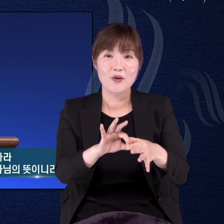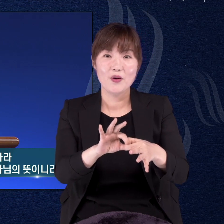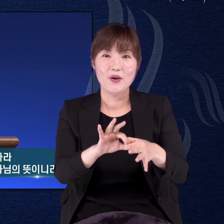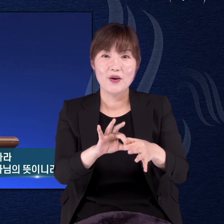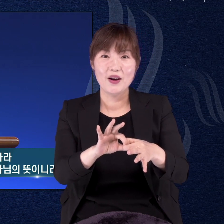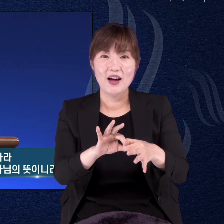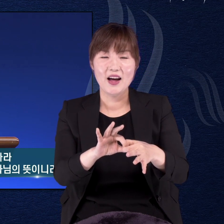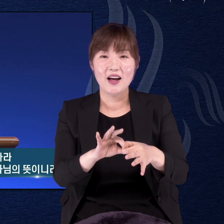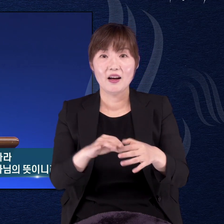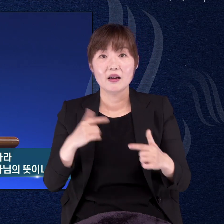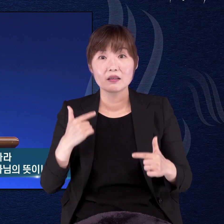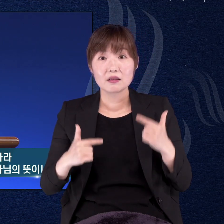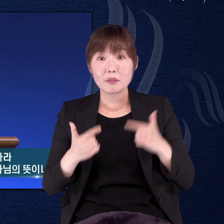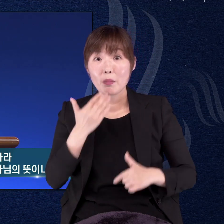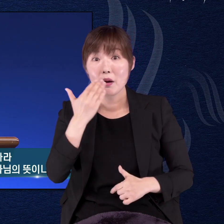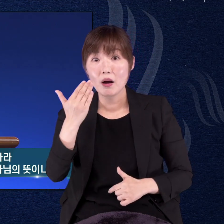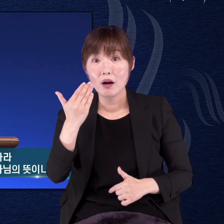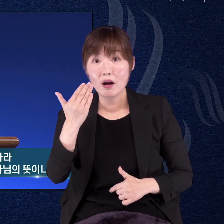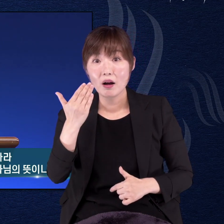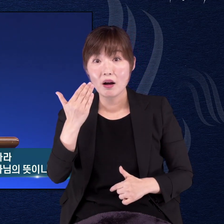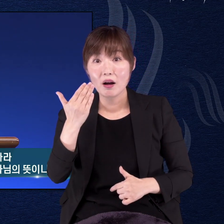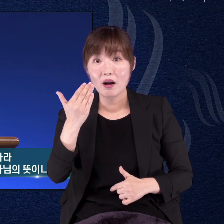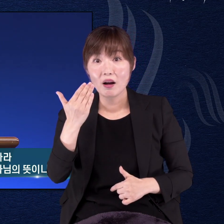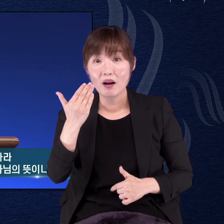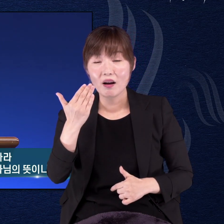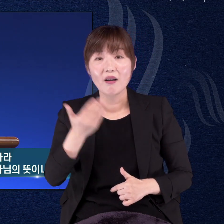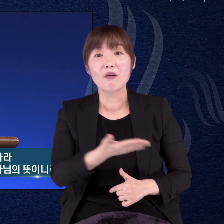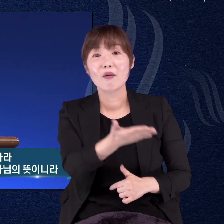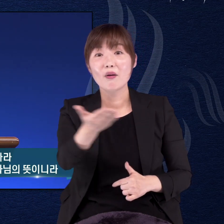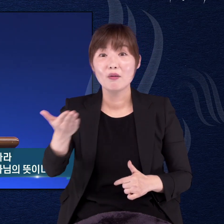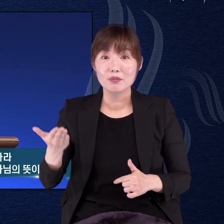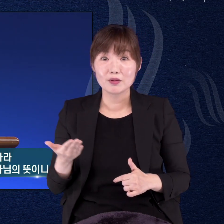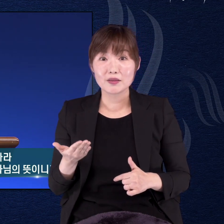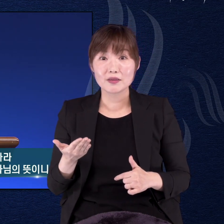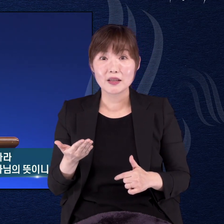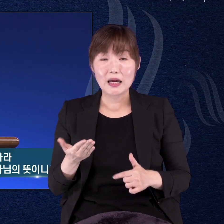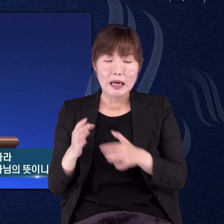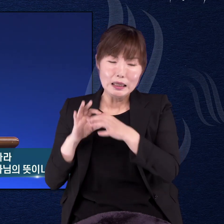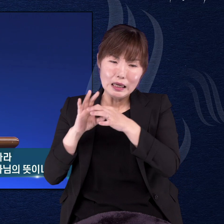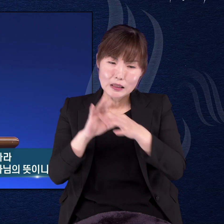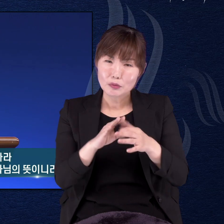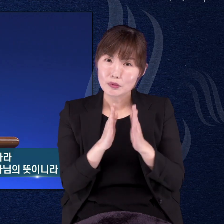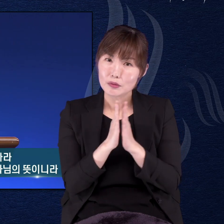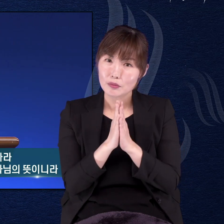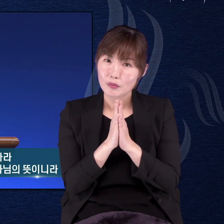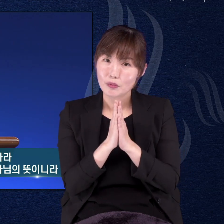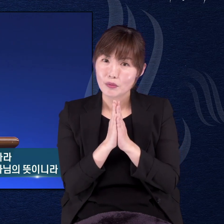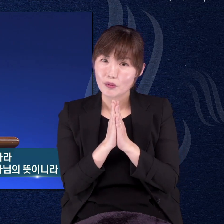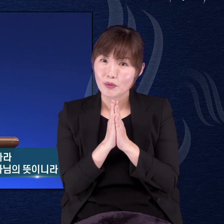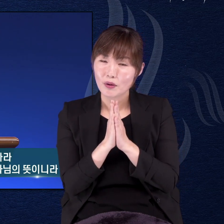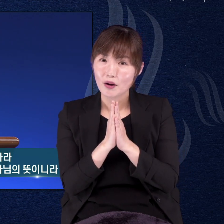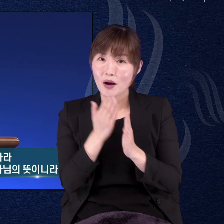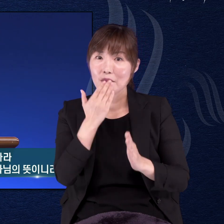계속 기뻐할 수 있나요? 계속 기도할 수 있나요? 계속 감사할 수 있나요?